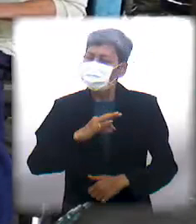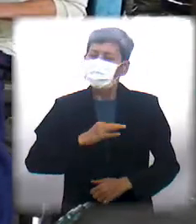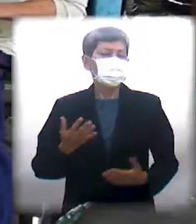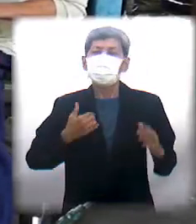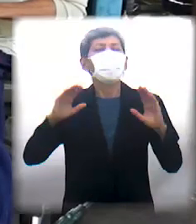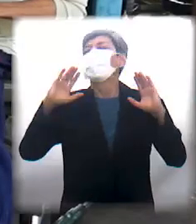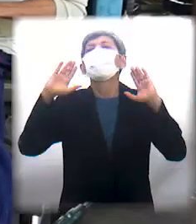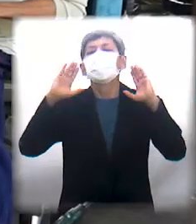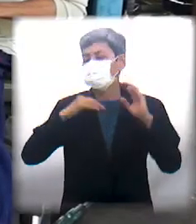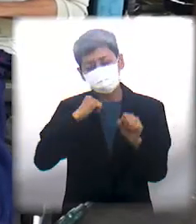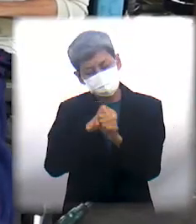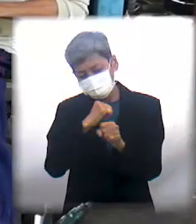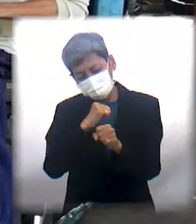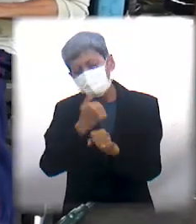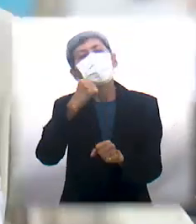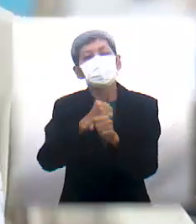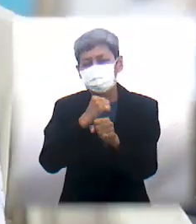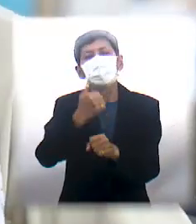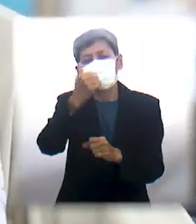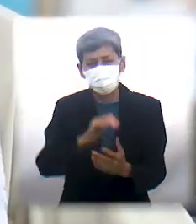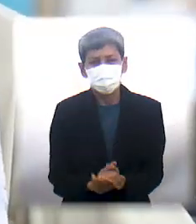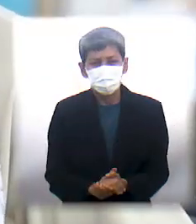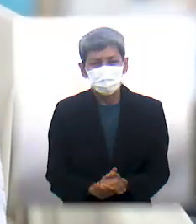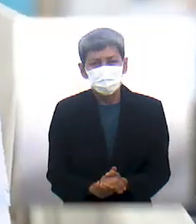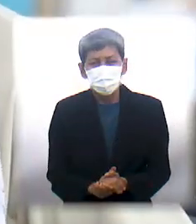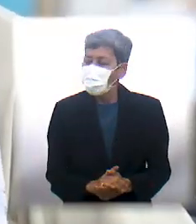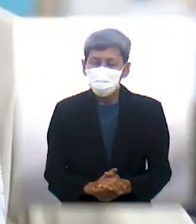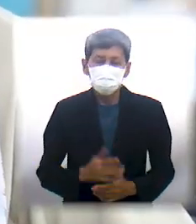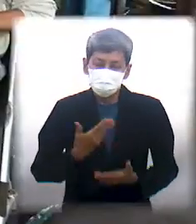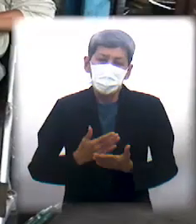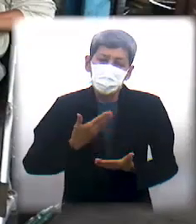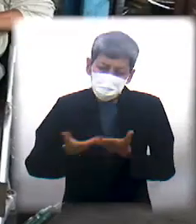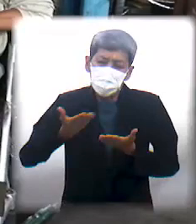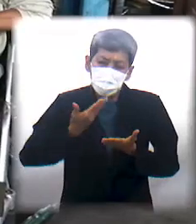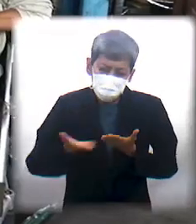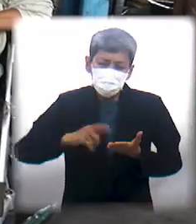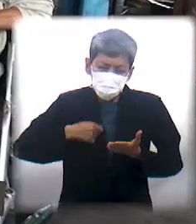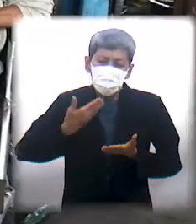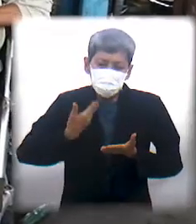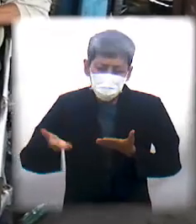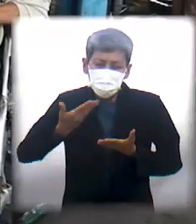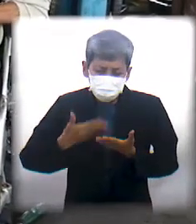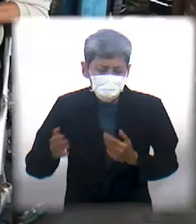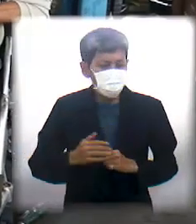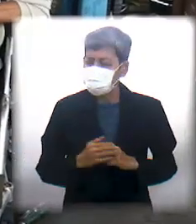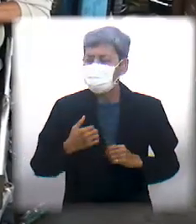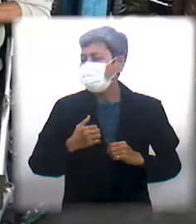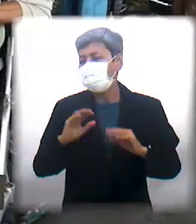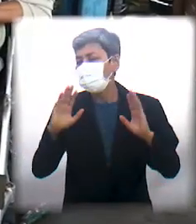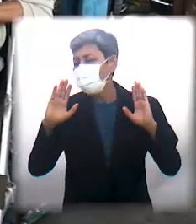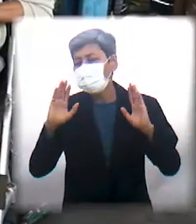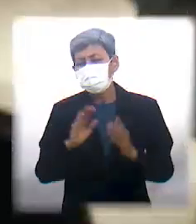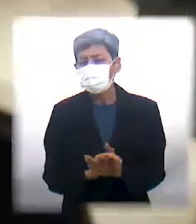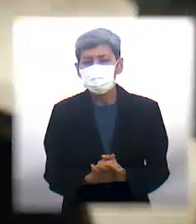าละทำงานเลยดีกว่าใช่ไหม ใช่ใช่เพราะว่ามันจะเปื่อยงั้นหมดเยอะครับ มันจะมีเรื่องของค่าใช้จ่ายด้วย ใช่ใช่ ไปทำทุกอย่